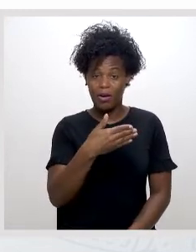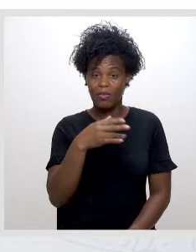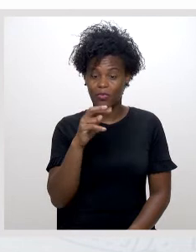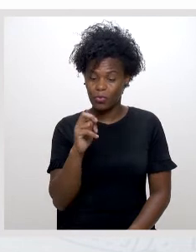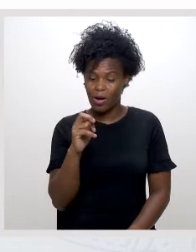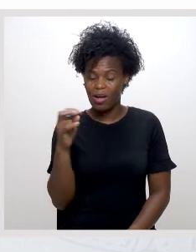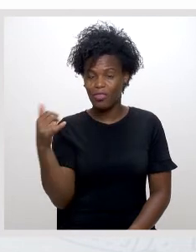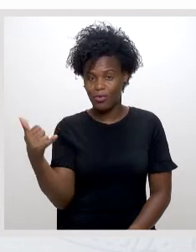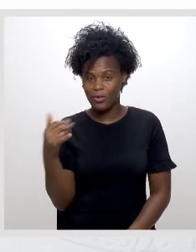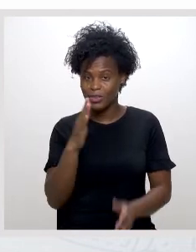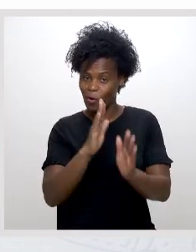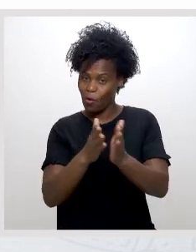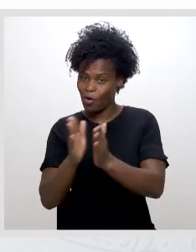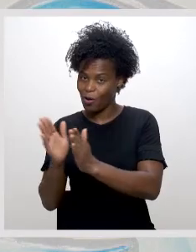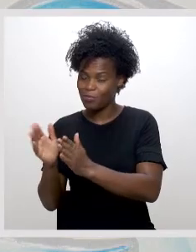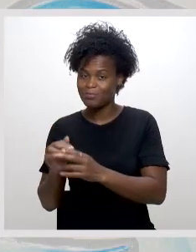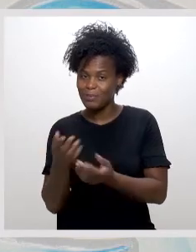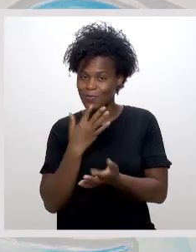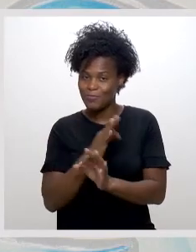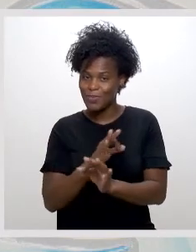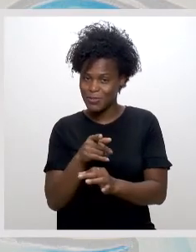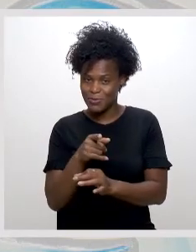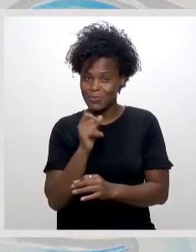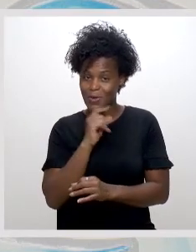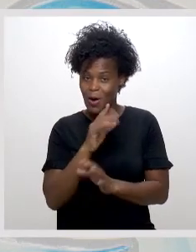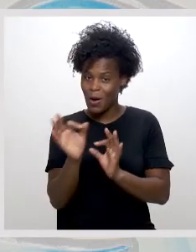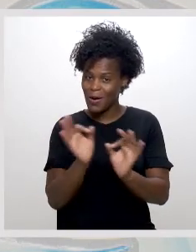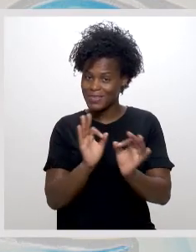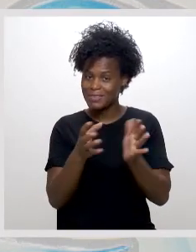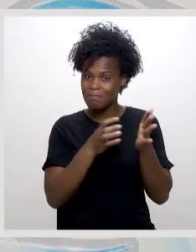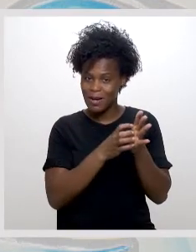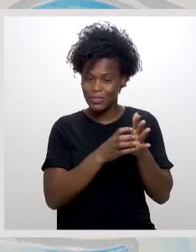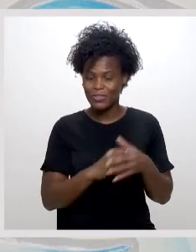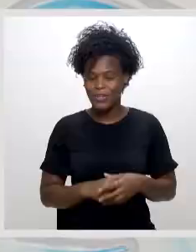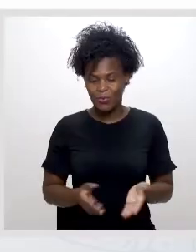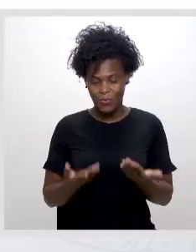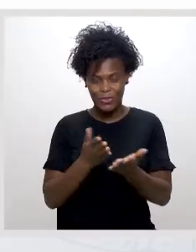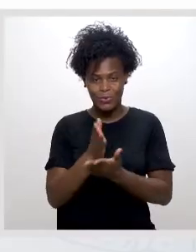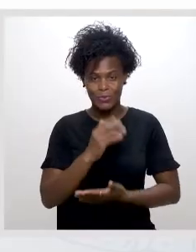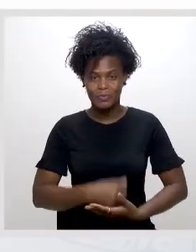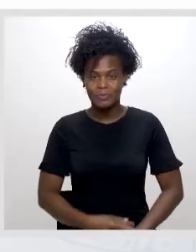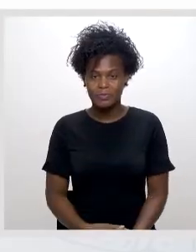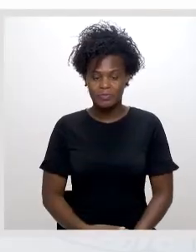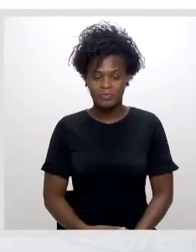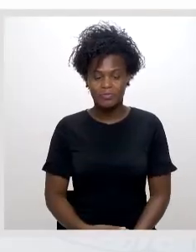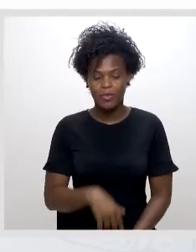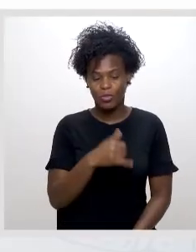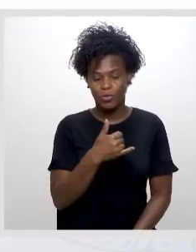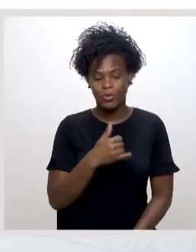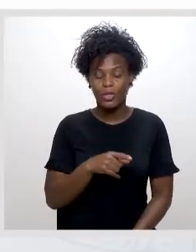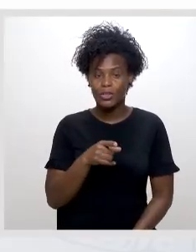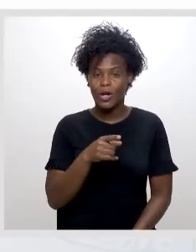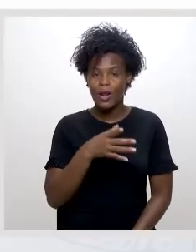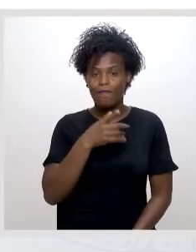2. Magnifique. Tu as pu organiser les images. On continue. 2. Conjugue les